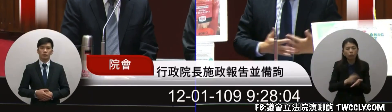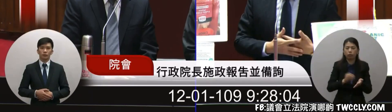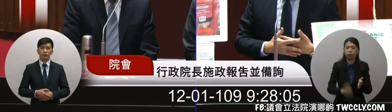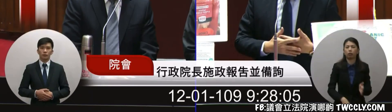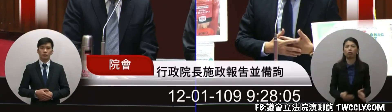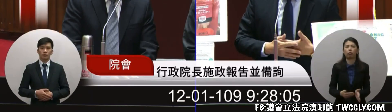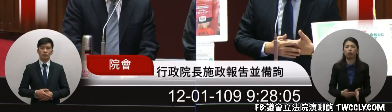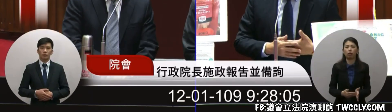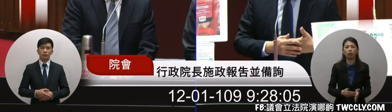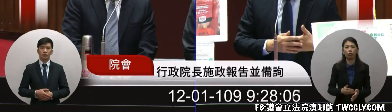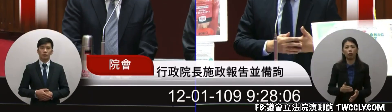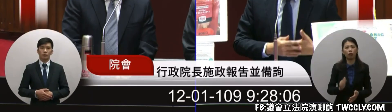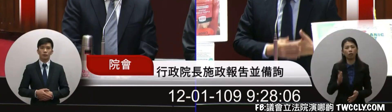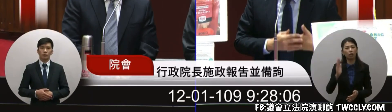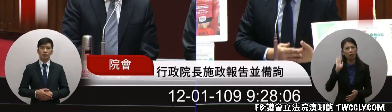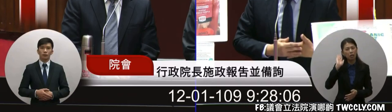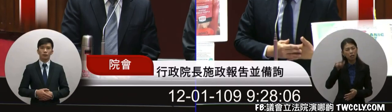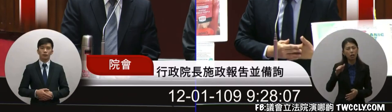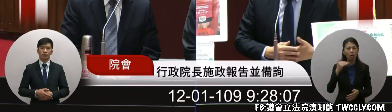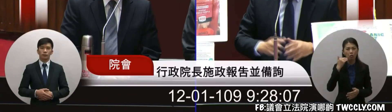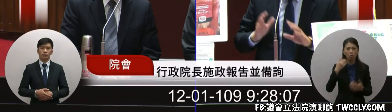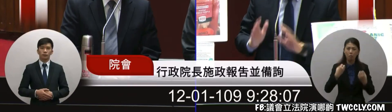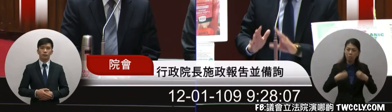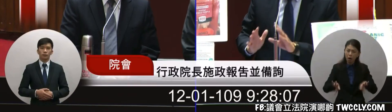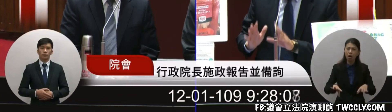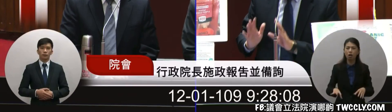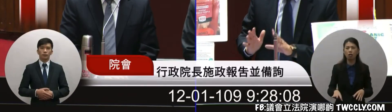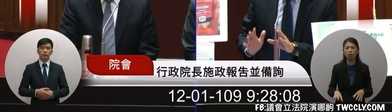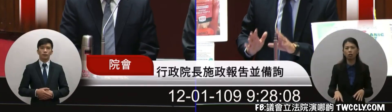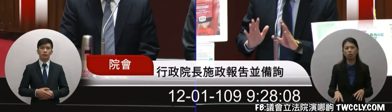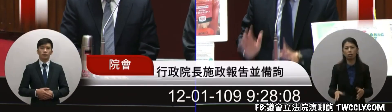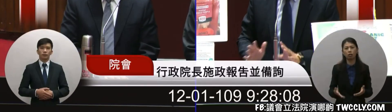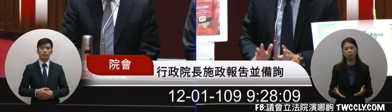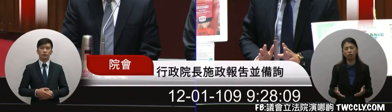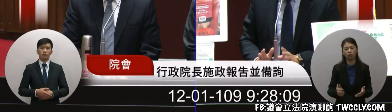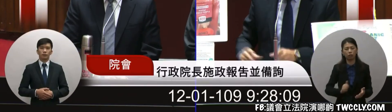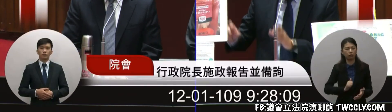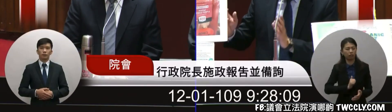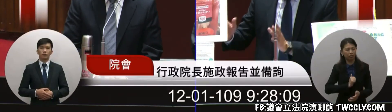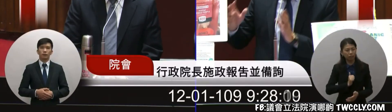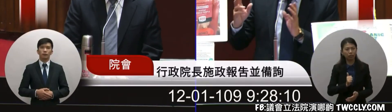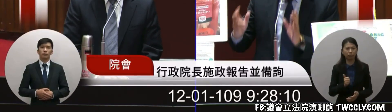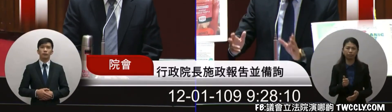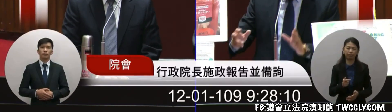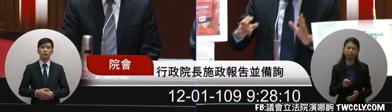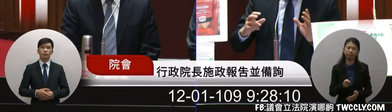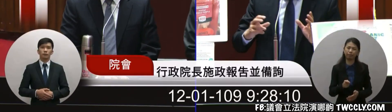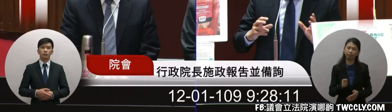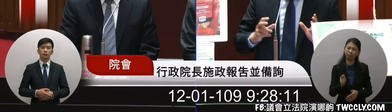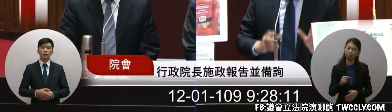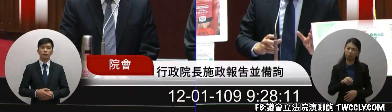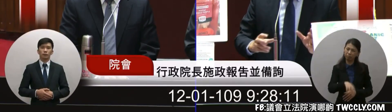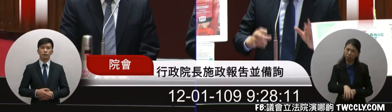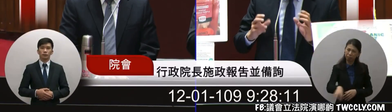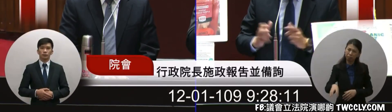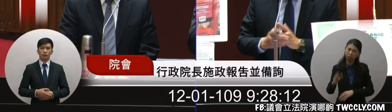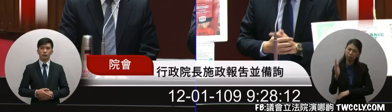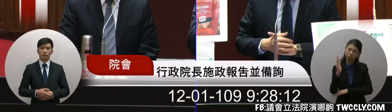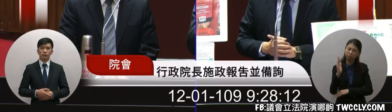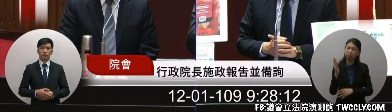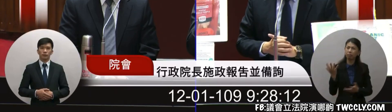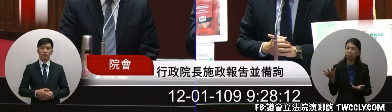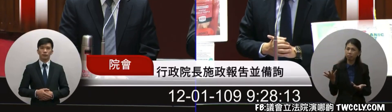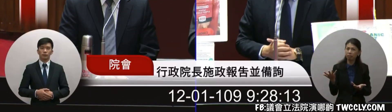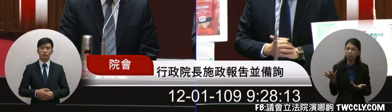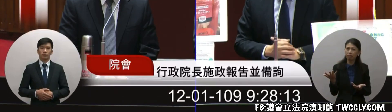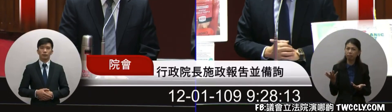像隐隐约约觉得未来可能也不太会赚钱我当然知道路轨经济没那么好弄 是。 那现在呢你们又说那如果未来